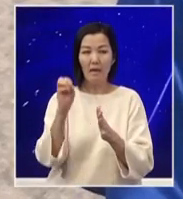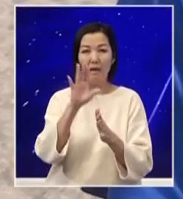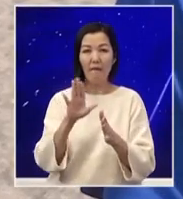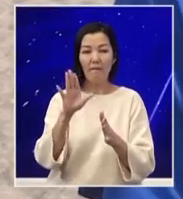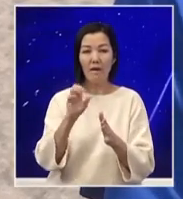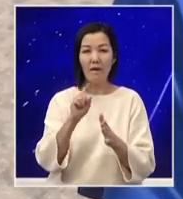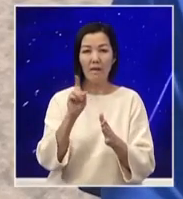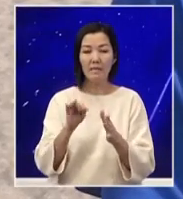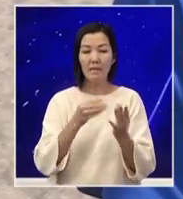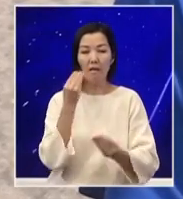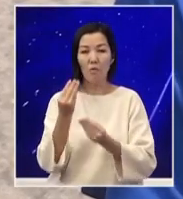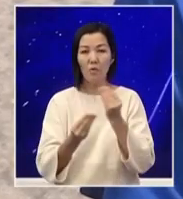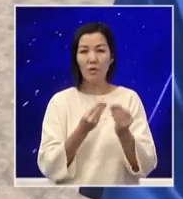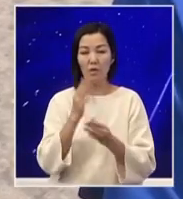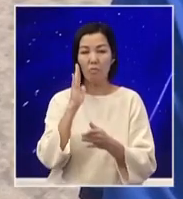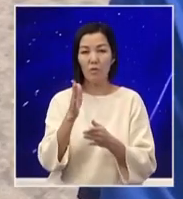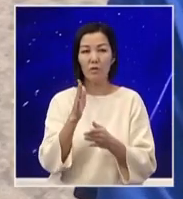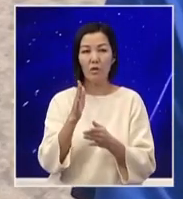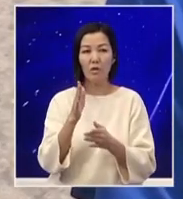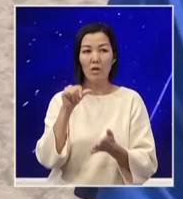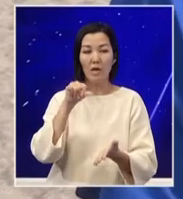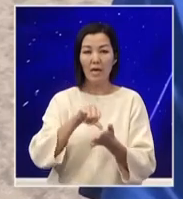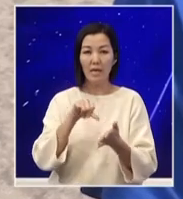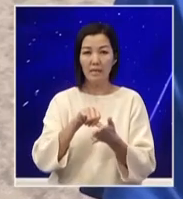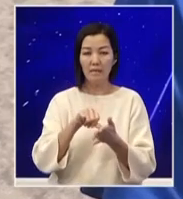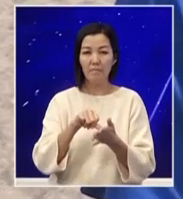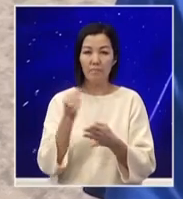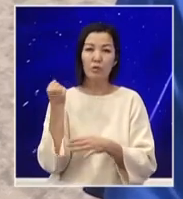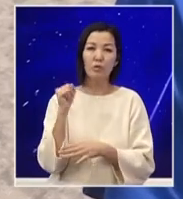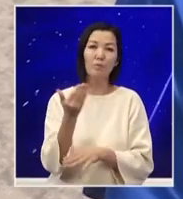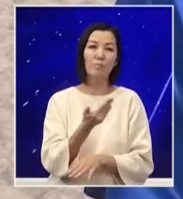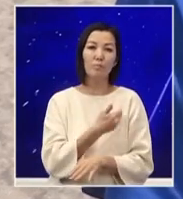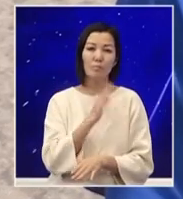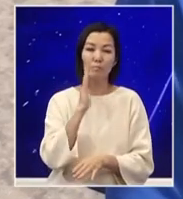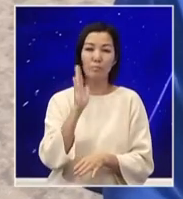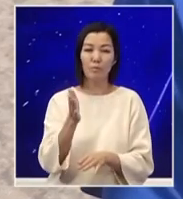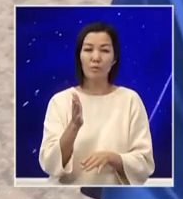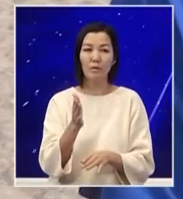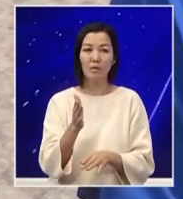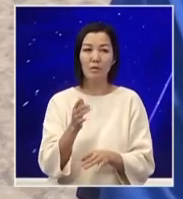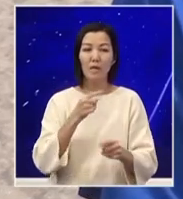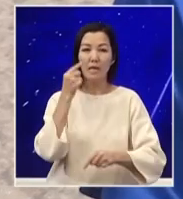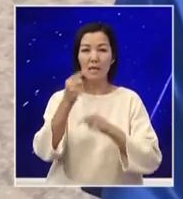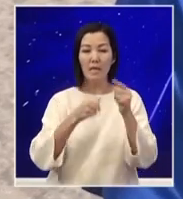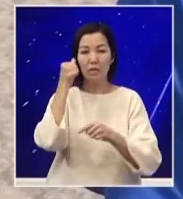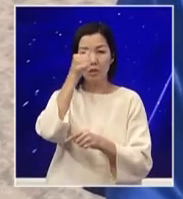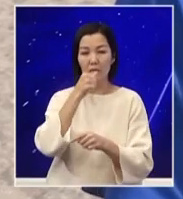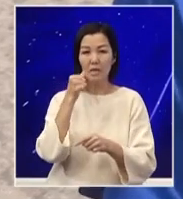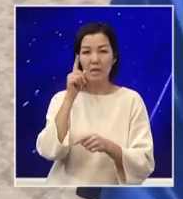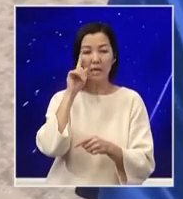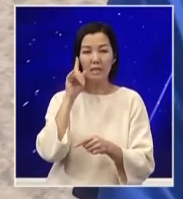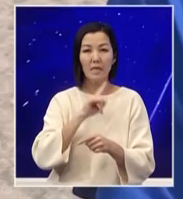евроазиялық ойындар болады. Сояққа қатысамыз деген ой бар. Сосын келесі жылы Қазақстан чемпиондығын